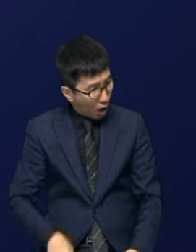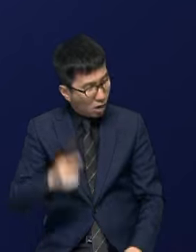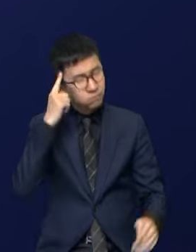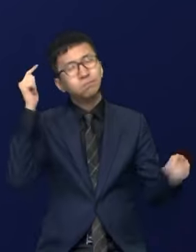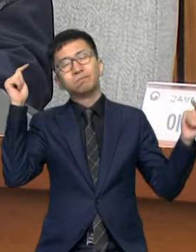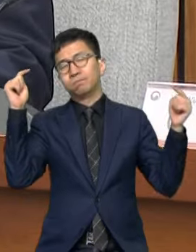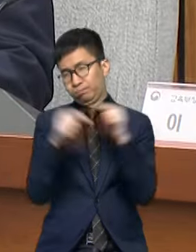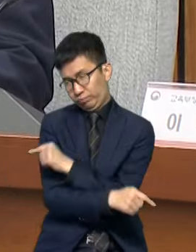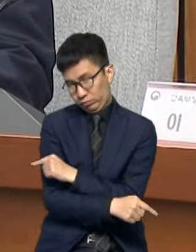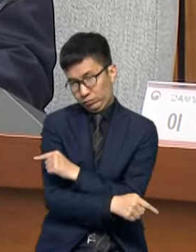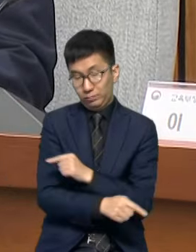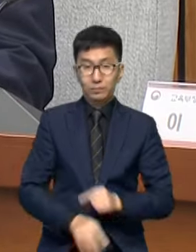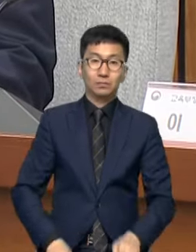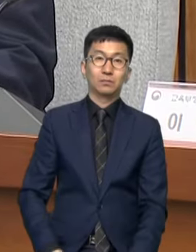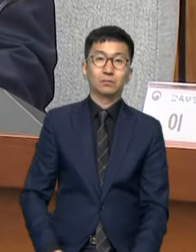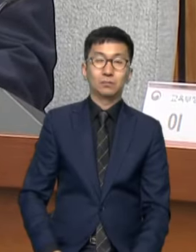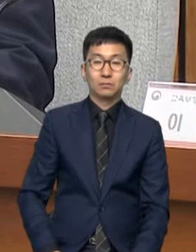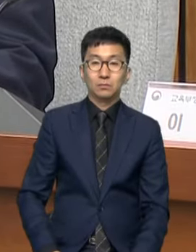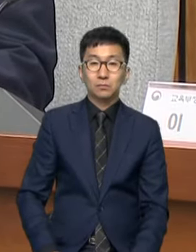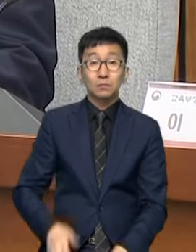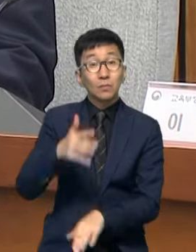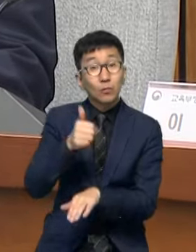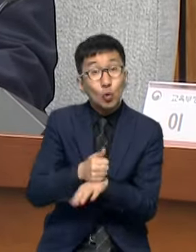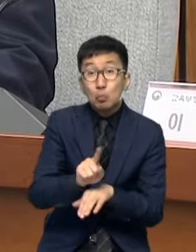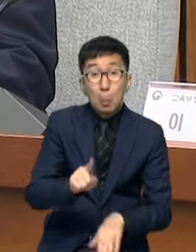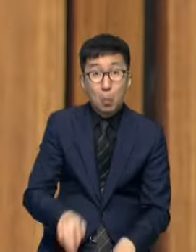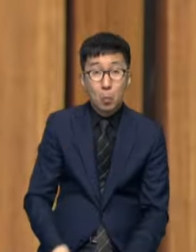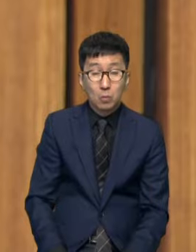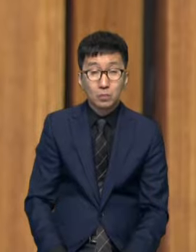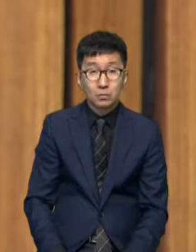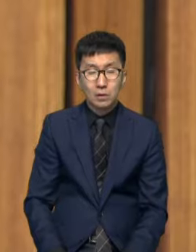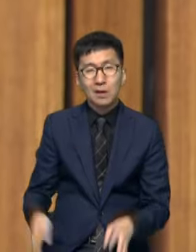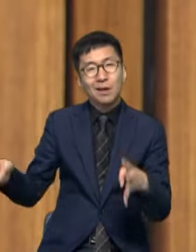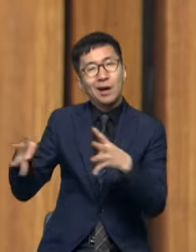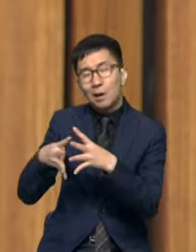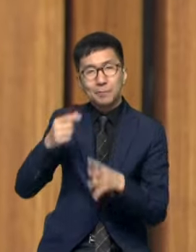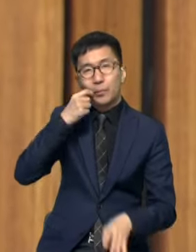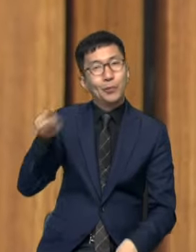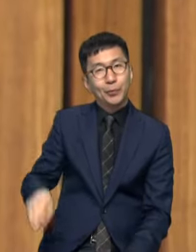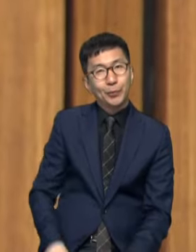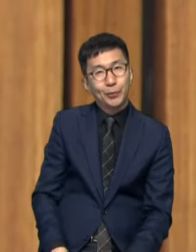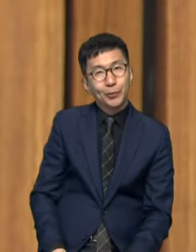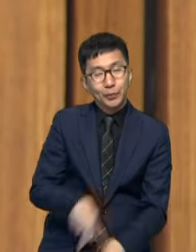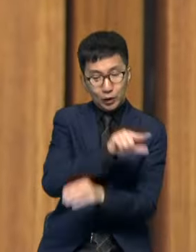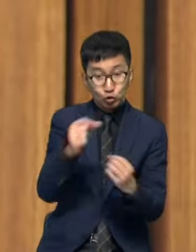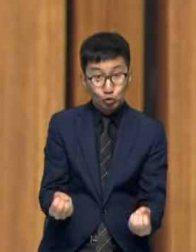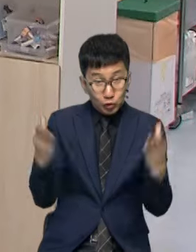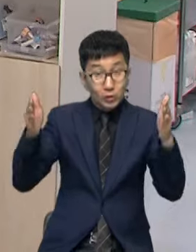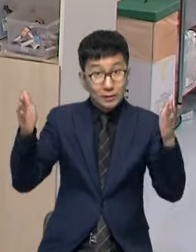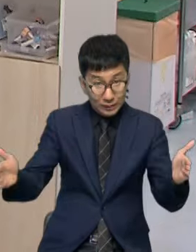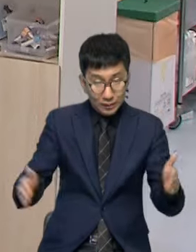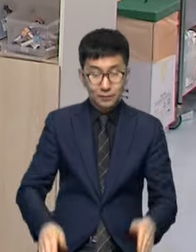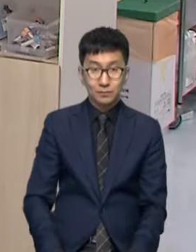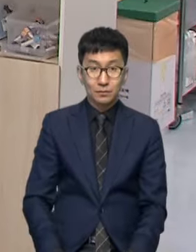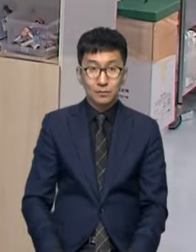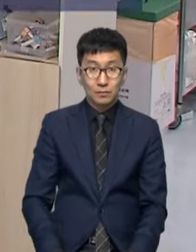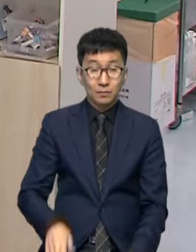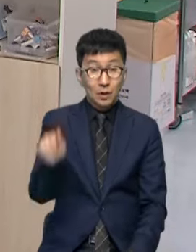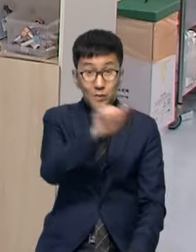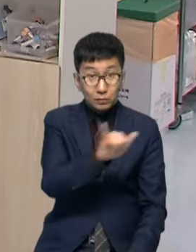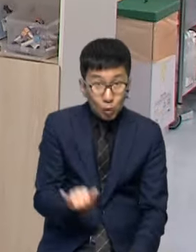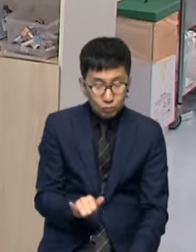전해졌습니다. 결국 당정은 협의체 의제에 대한 구체적 합의에 이르지 못했고 추석 연휴 기간 동네 병의원 8천여 곳